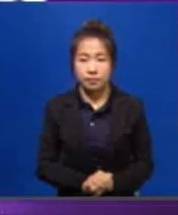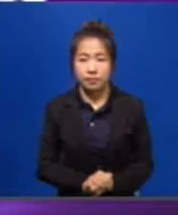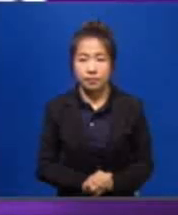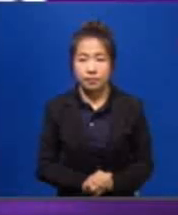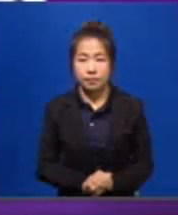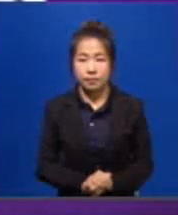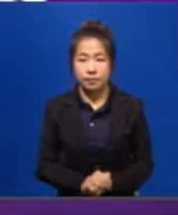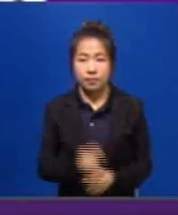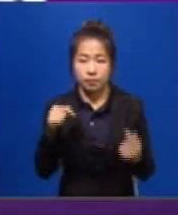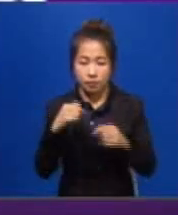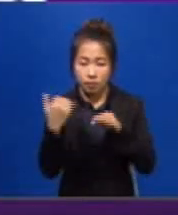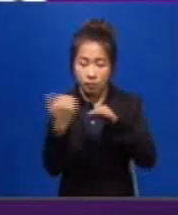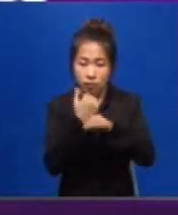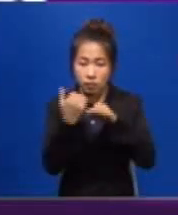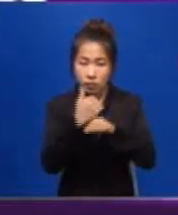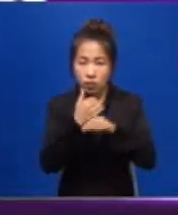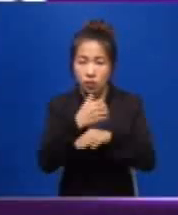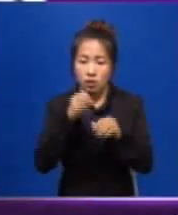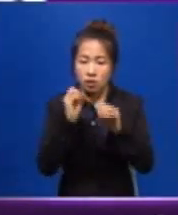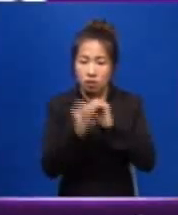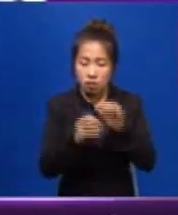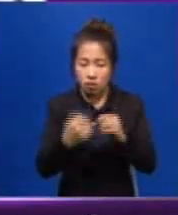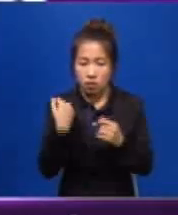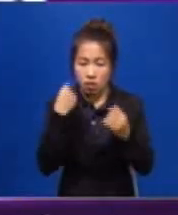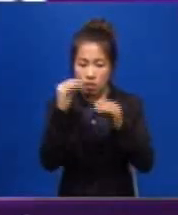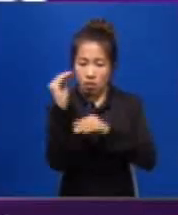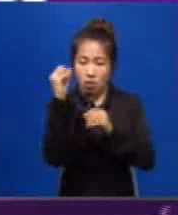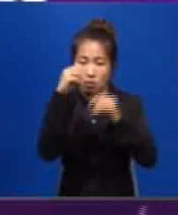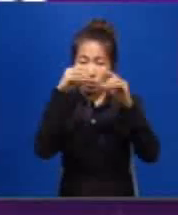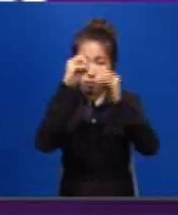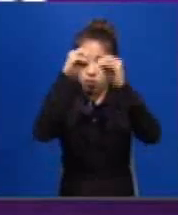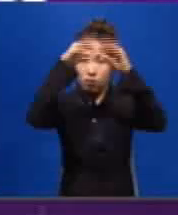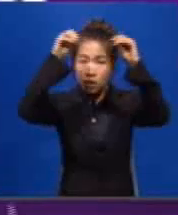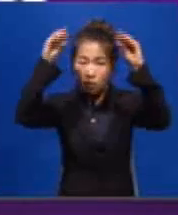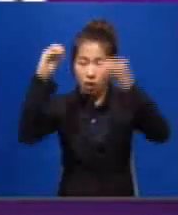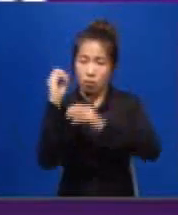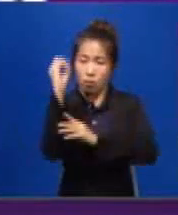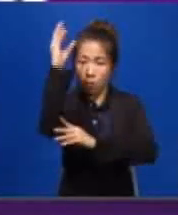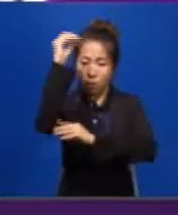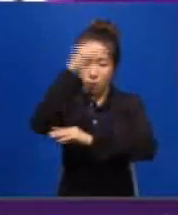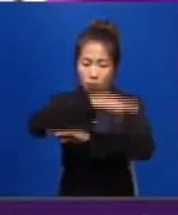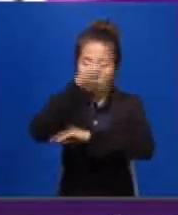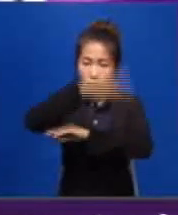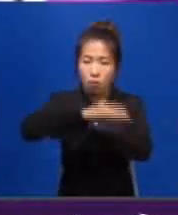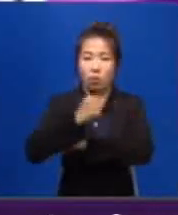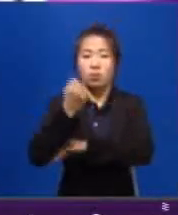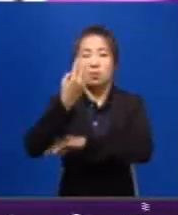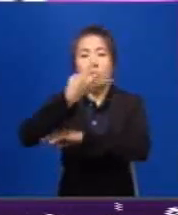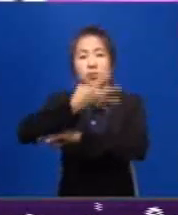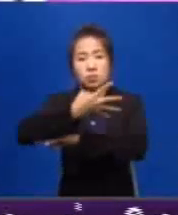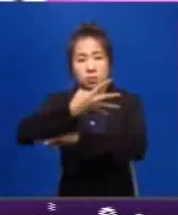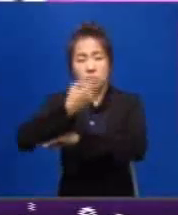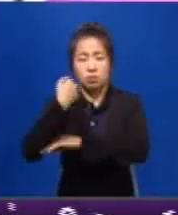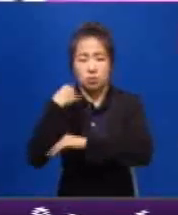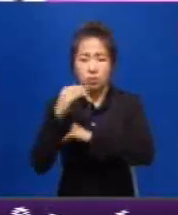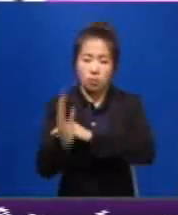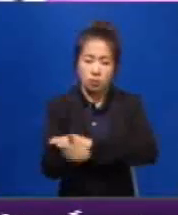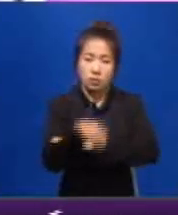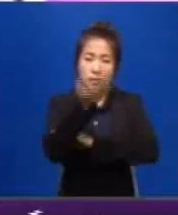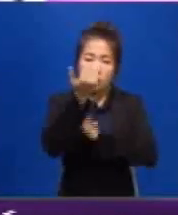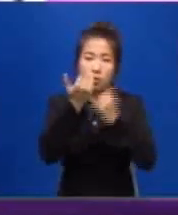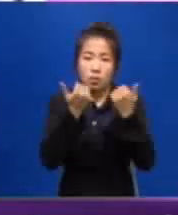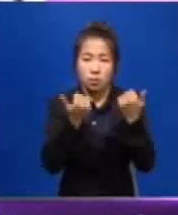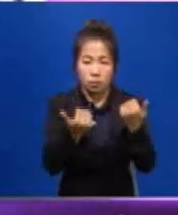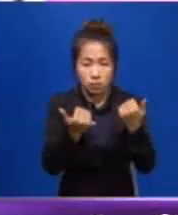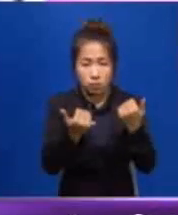รถเก็บขยะของกอธม. ชนสาไฟฟาหาก 4 ต้นล้มขวางถนนสีักขริน แยกกงเทพกรธาเมอช่งเช้าส่งผล